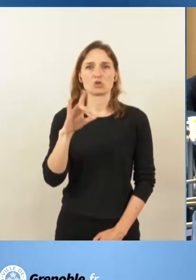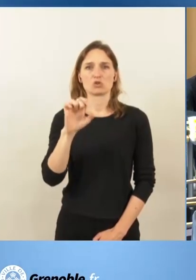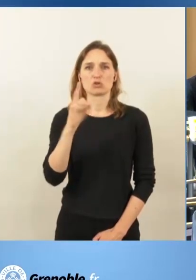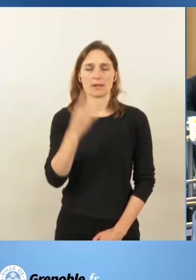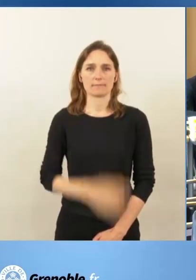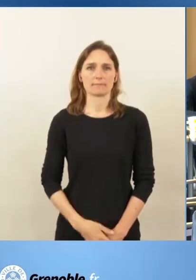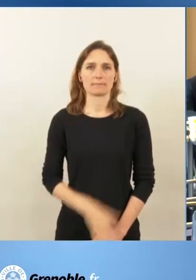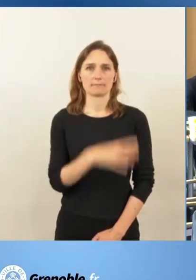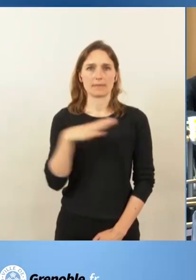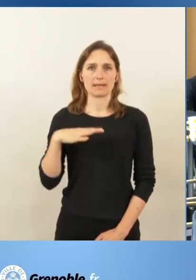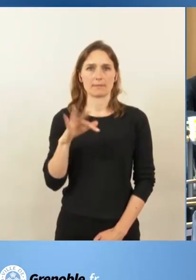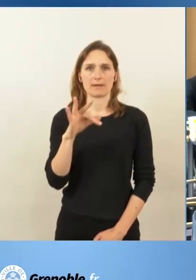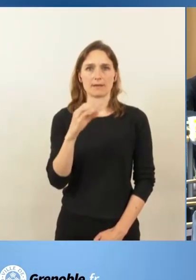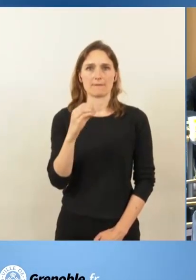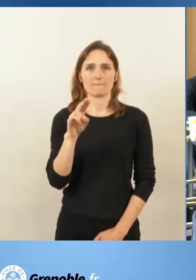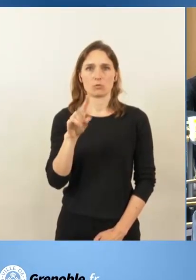Sylvie Fougères